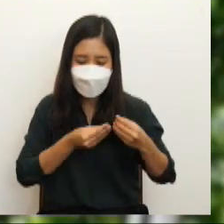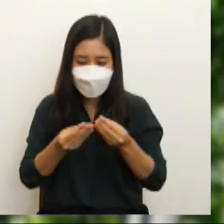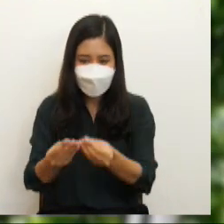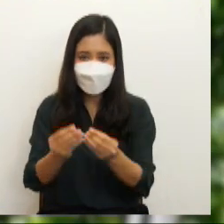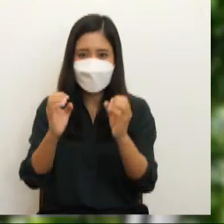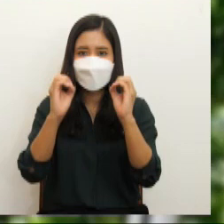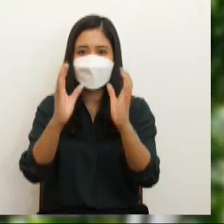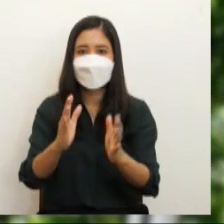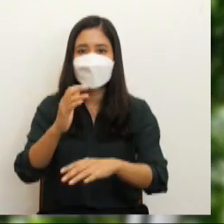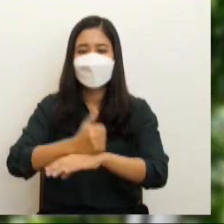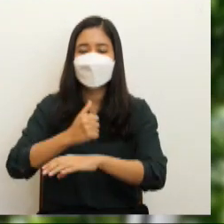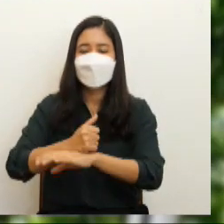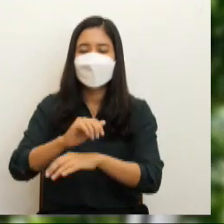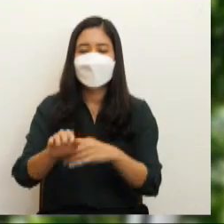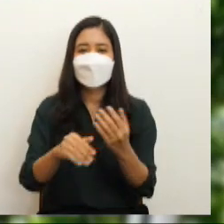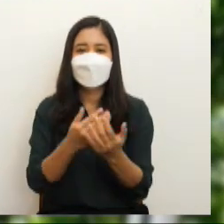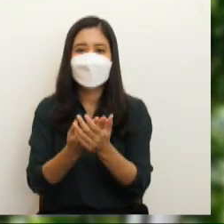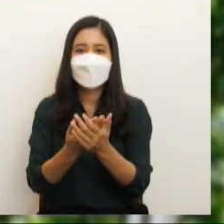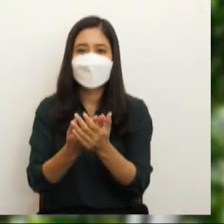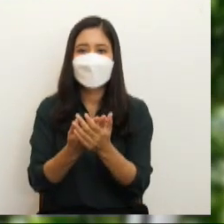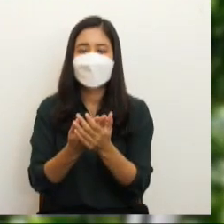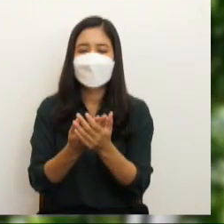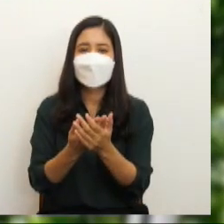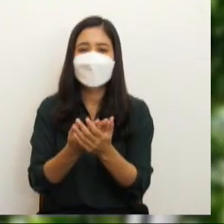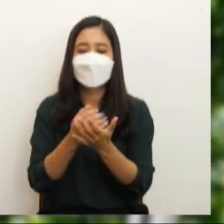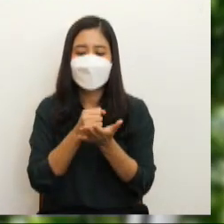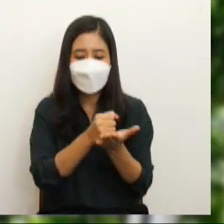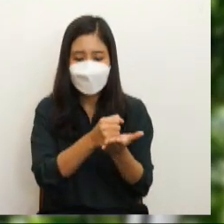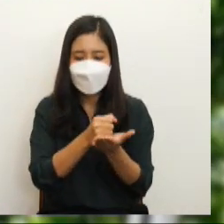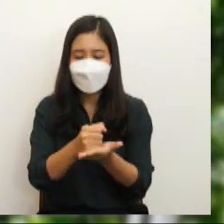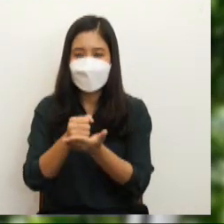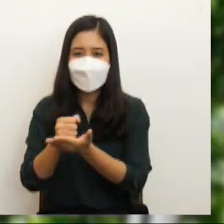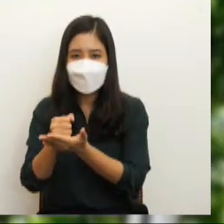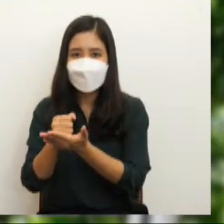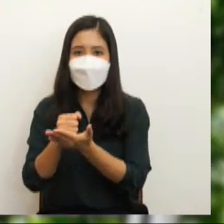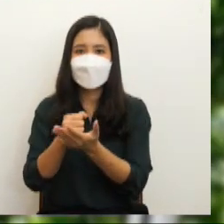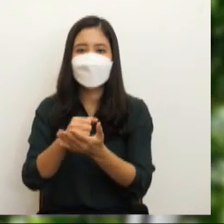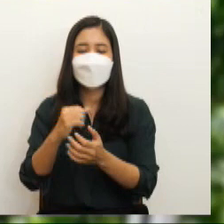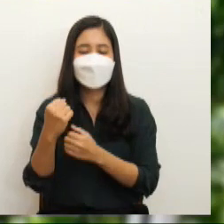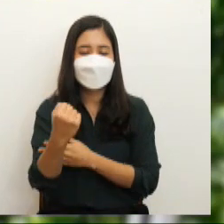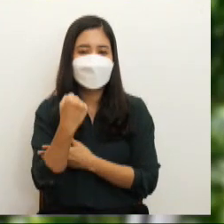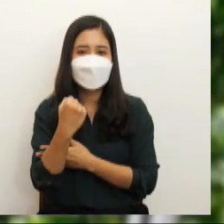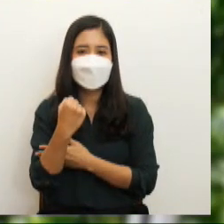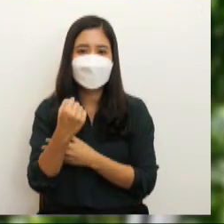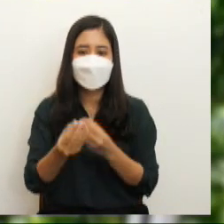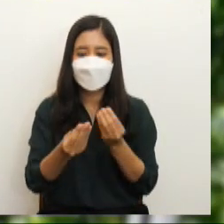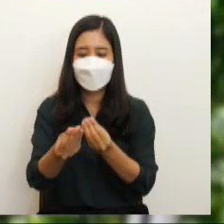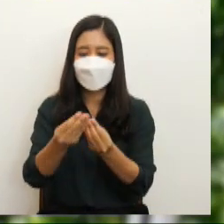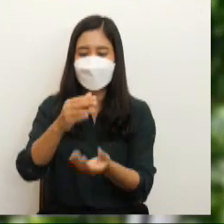านที่ได้ปฏิบัติหน้าที่ช่วยเหลือการทำงานอย่างเข้มข้นและก็ทำให้โรงเรียนของเร